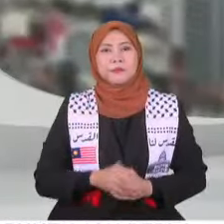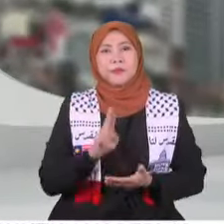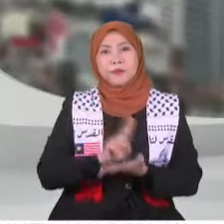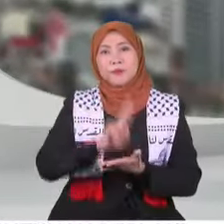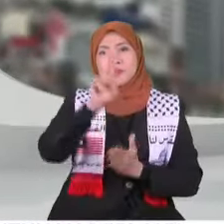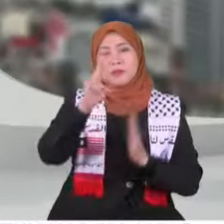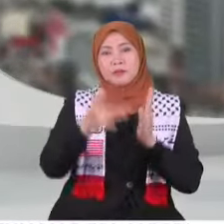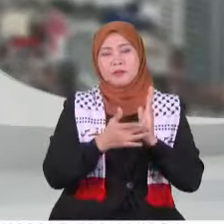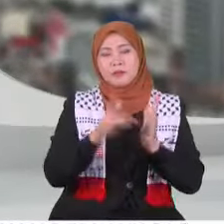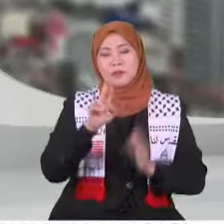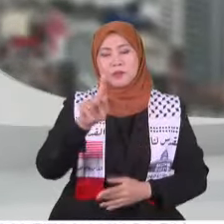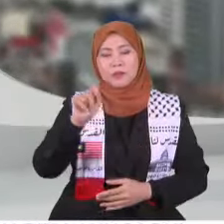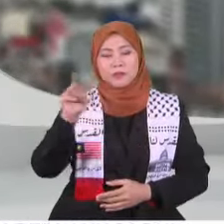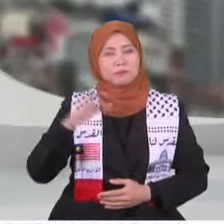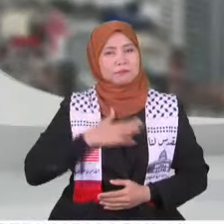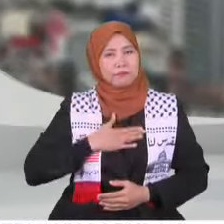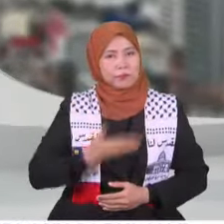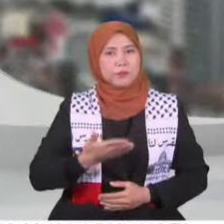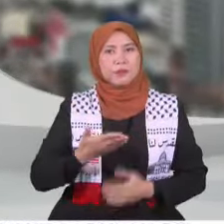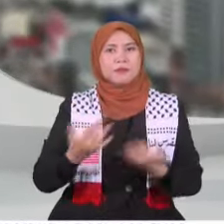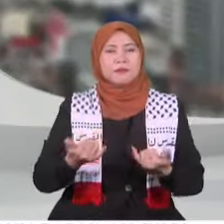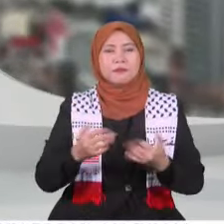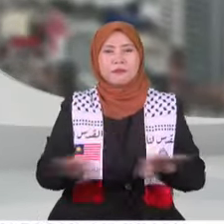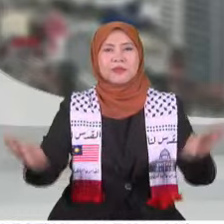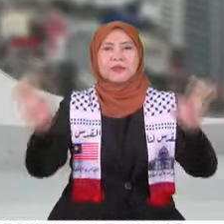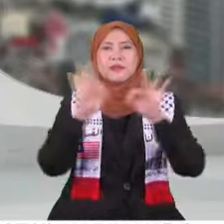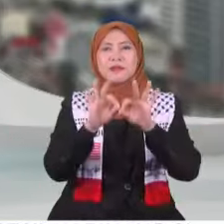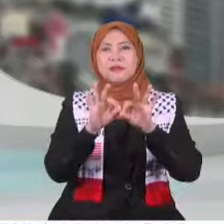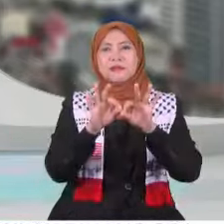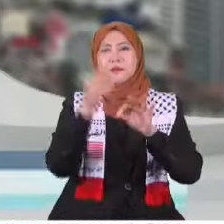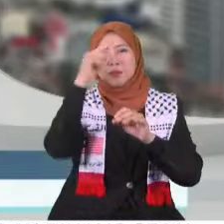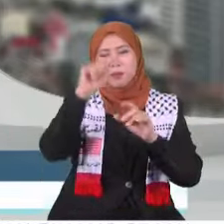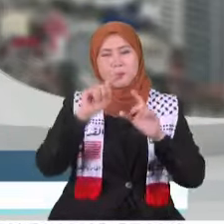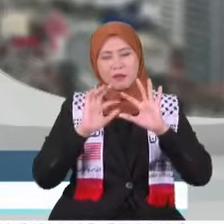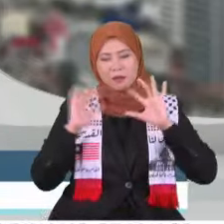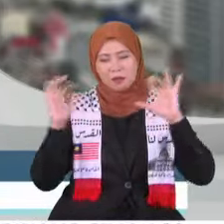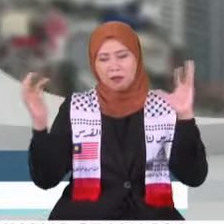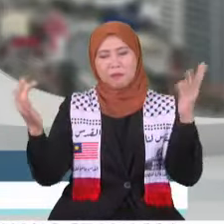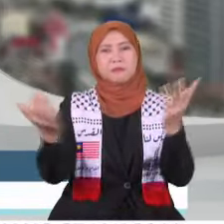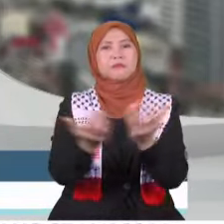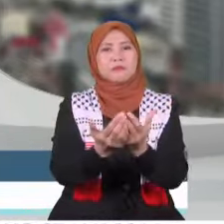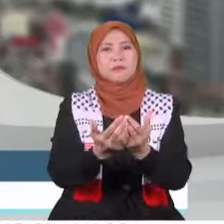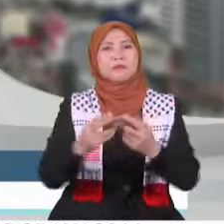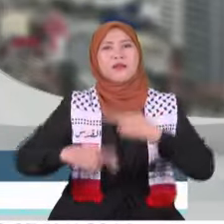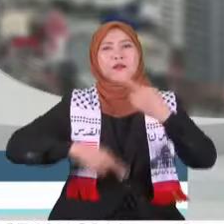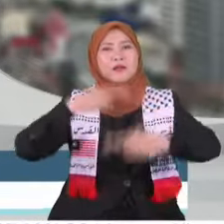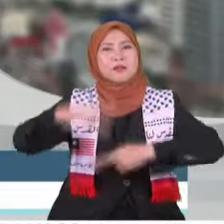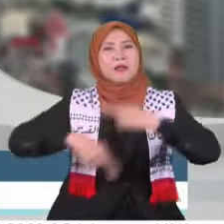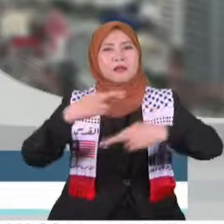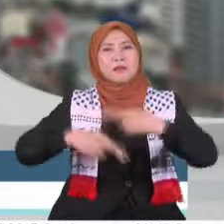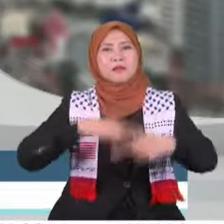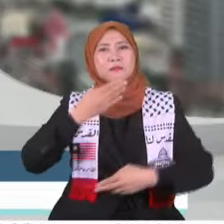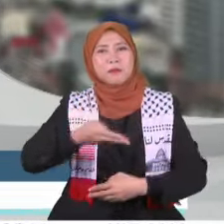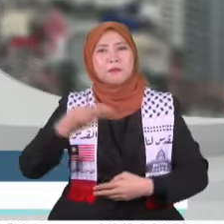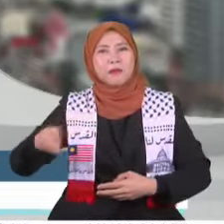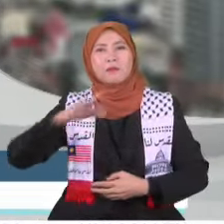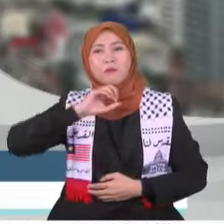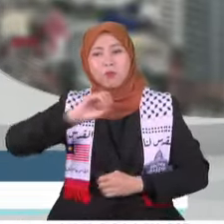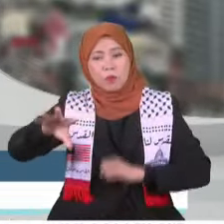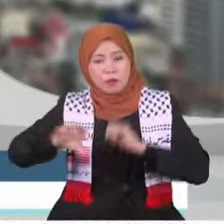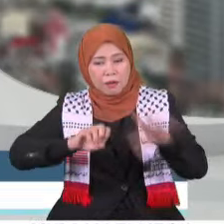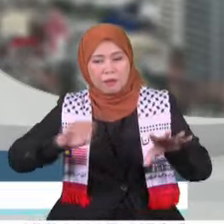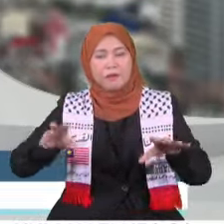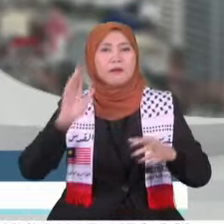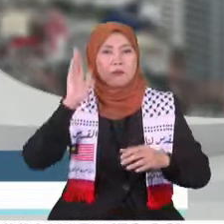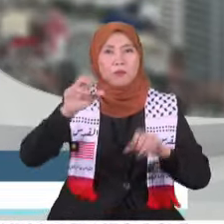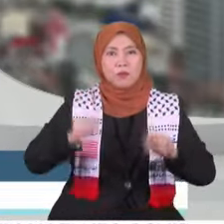Universiti Teknologi Malaysia UTM komited terhadap kepentingan kelestarian alam dengan mengitas semula sisa buangan untuk dijadikan bahan